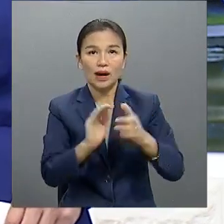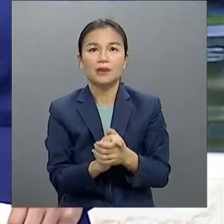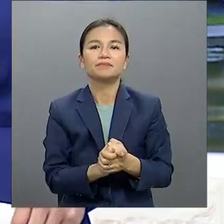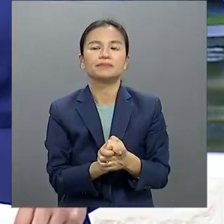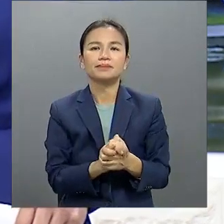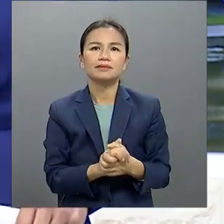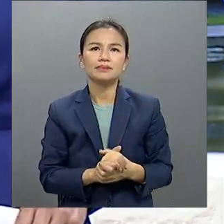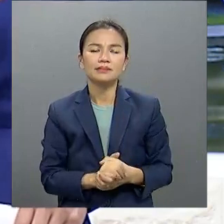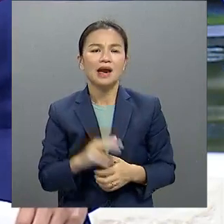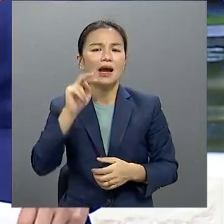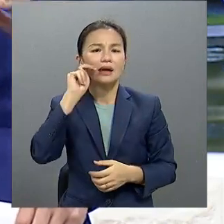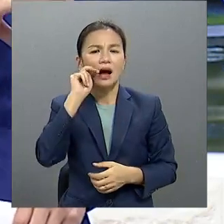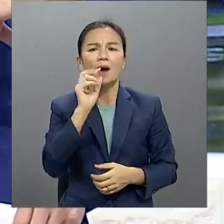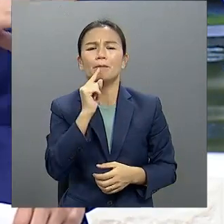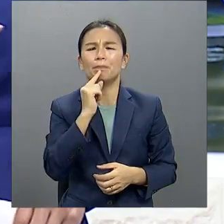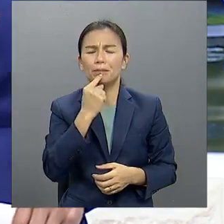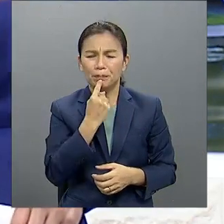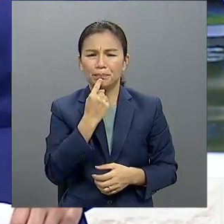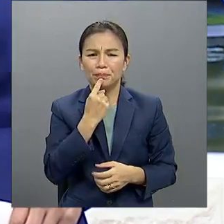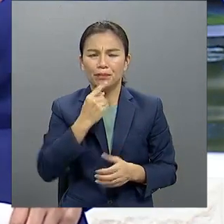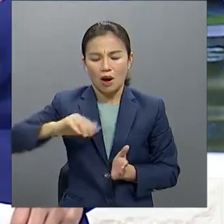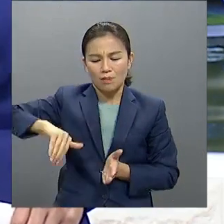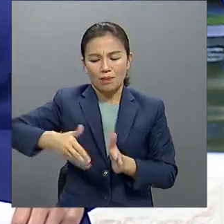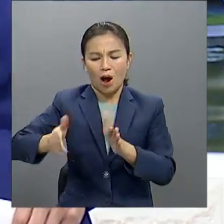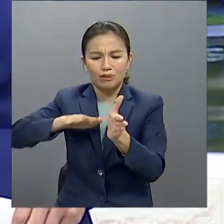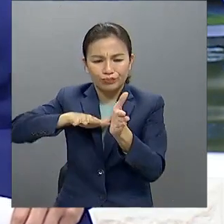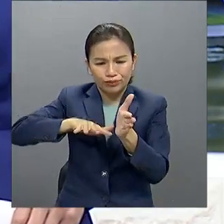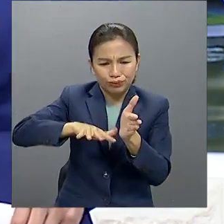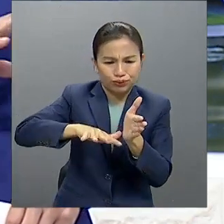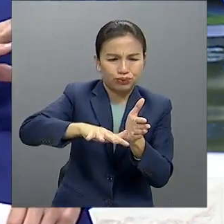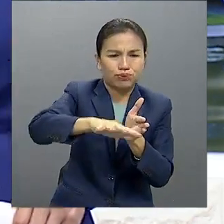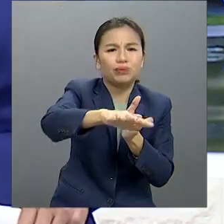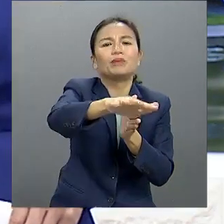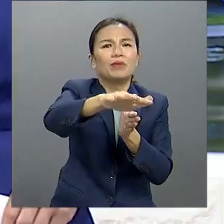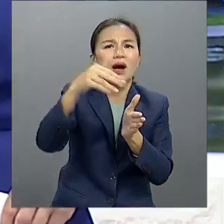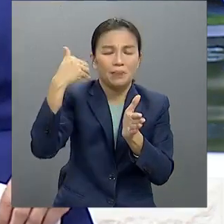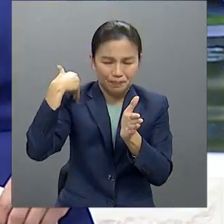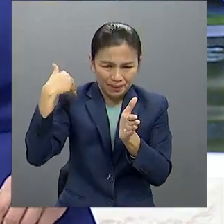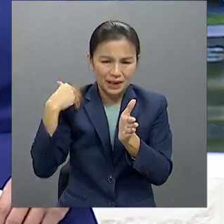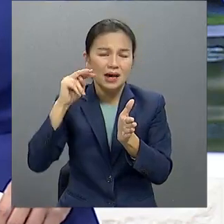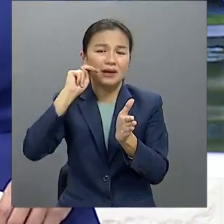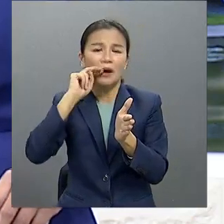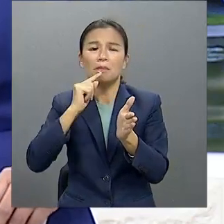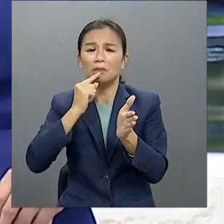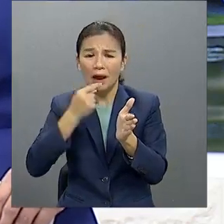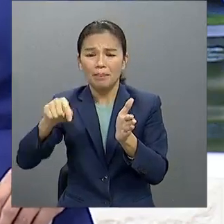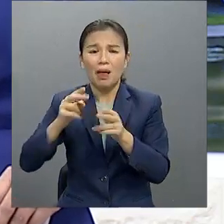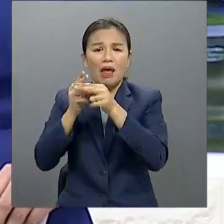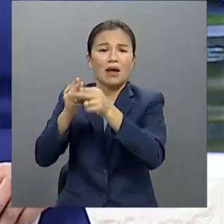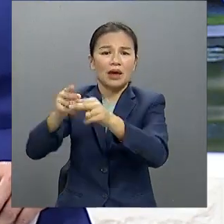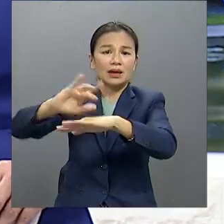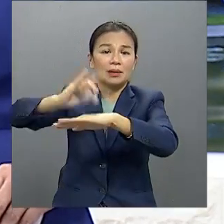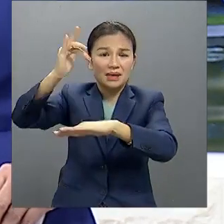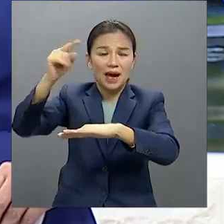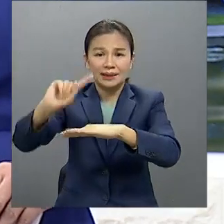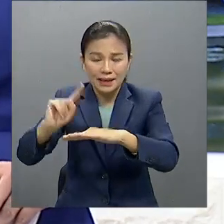ค็มมันก็รุกคืบเข้ามายังพื้นที่ทำการเกษตรของชาวบ้านโดยธรรมชาติเลยนะคะที่สมุทรสาครยัง